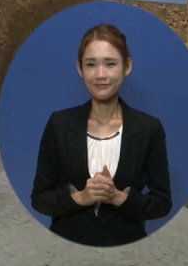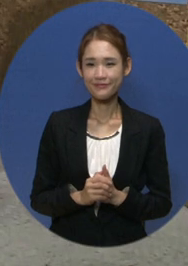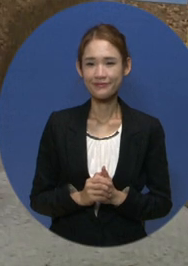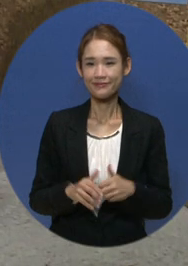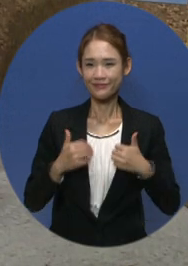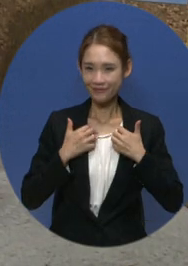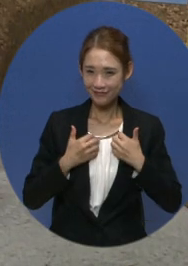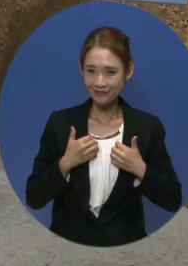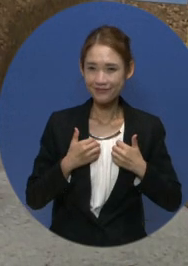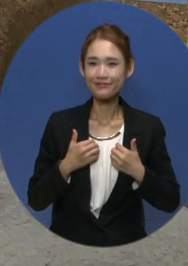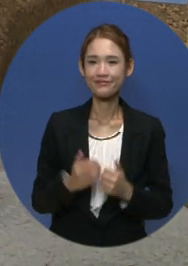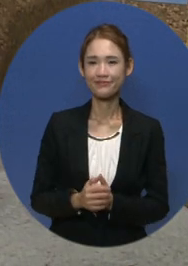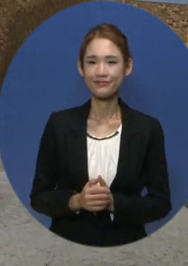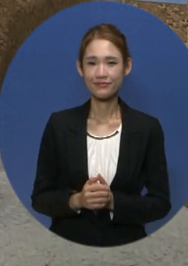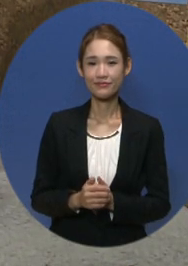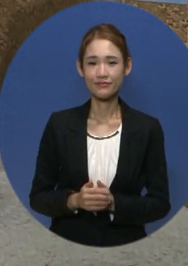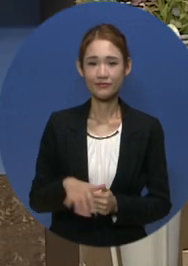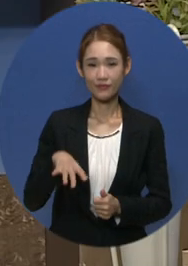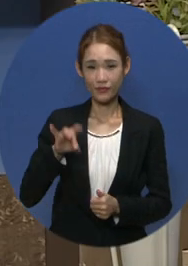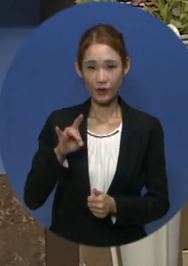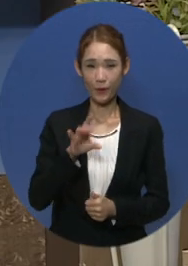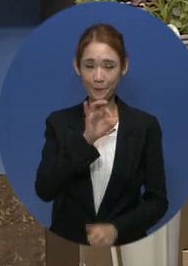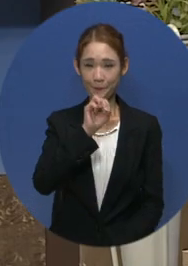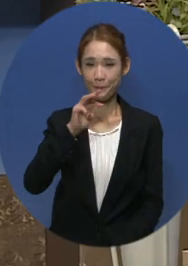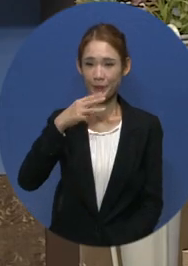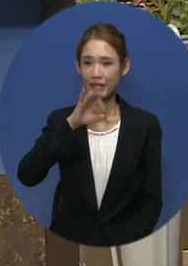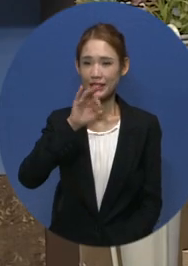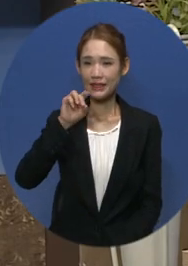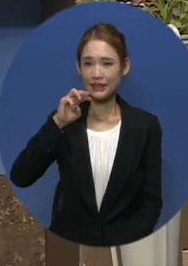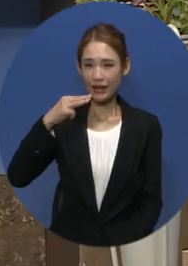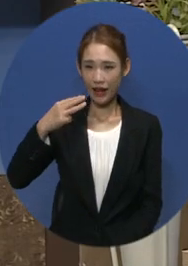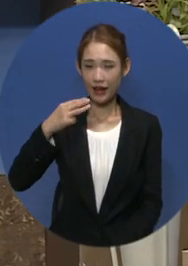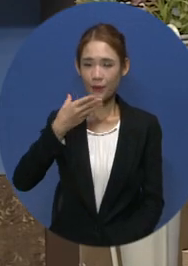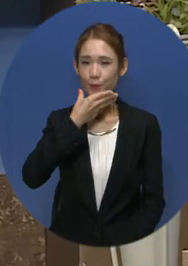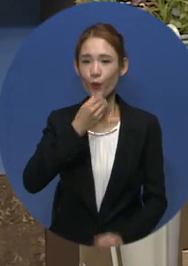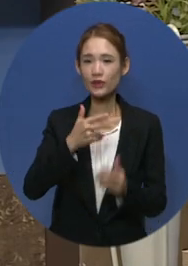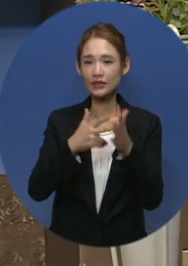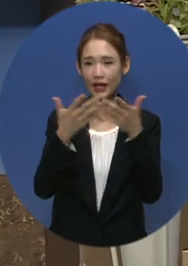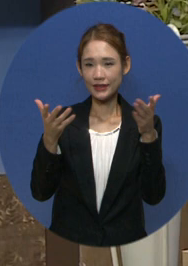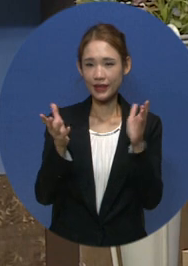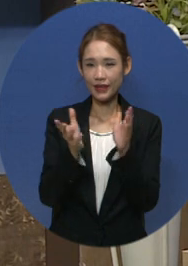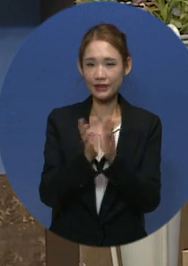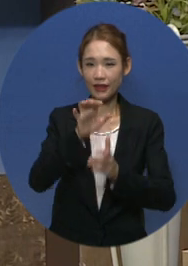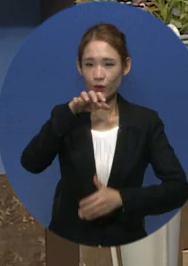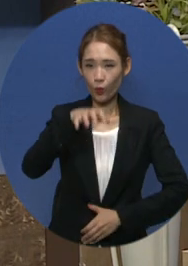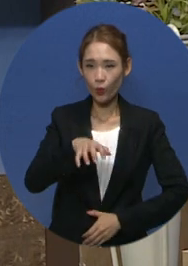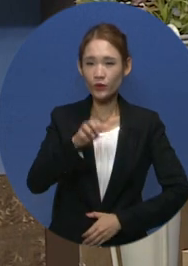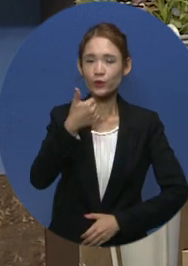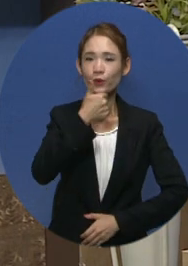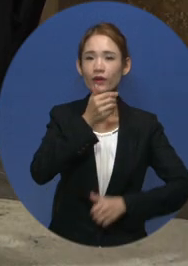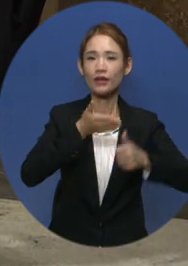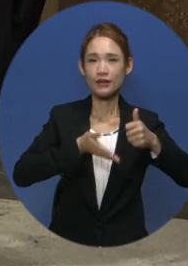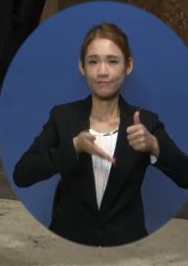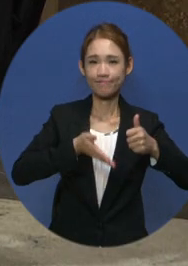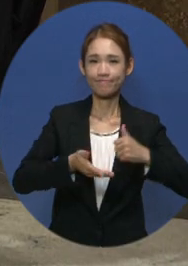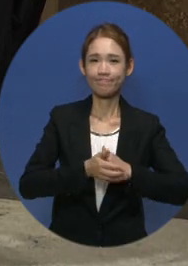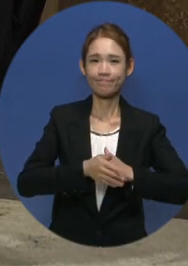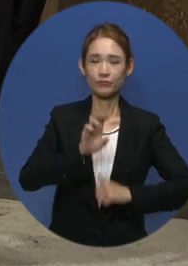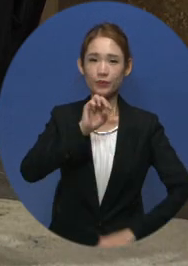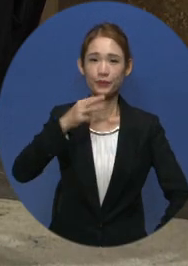네, 반갑습니다. 네. 먼저 미랄복지재단이 네. 어떤 곳인지 네. 소개의 말씀 부탁드리겠습니다. 네,